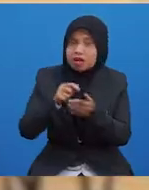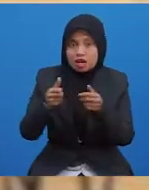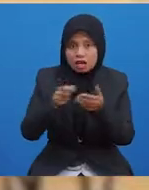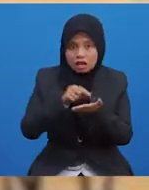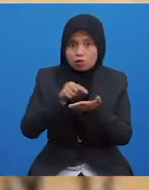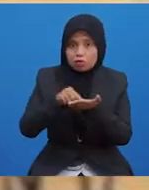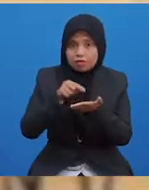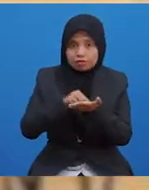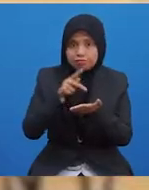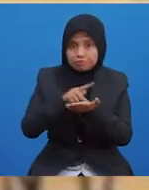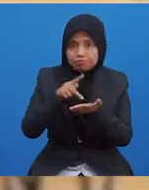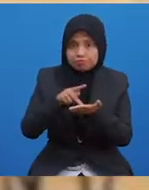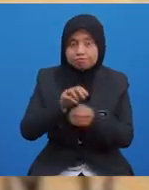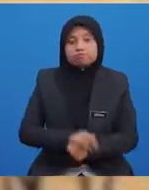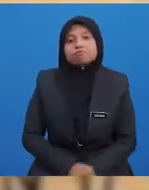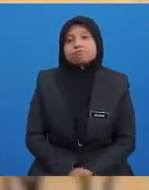Nampaknya kamu semua sudah bersedia.